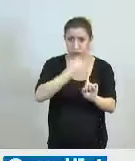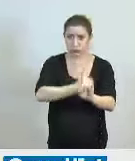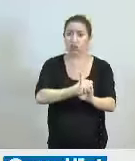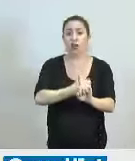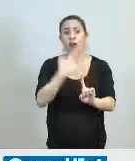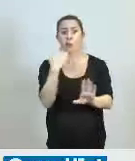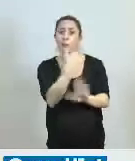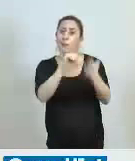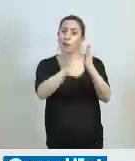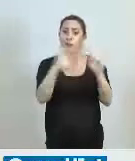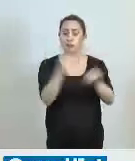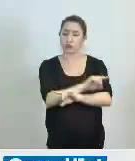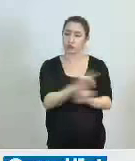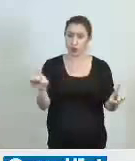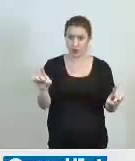identitaire.